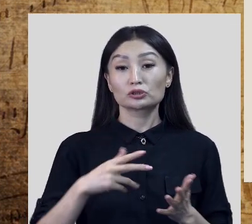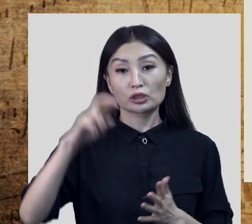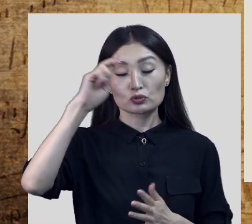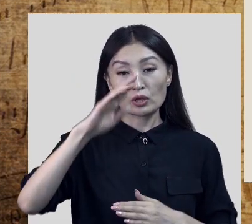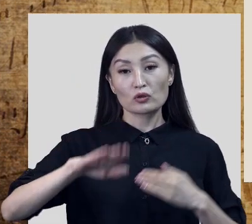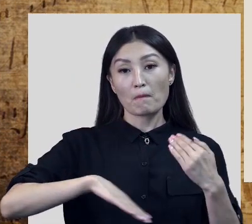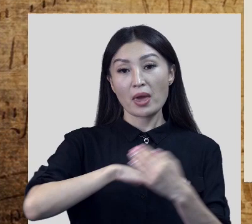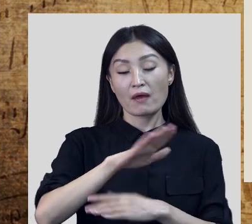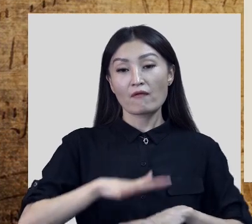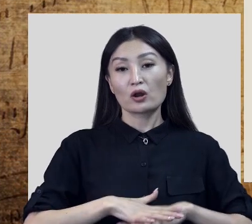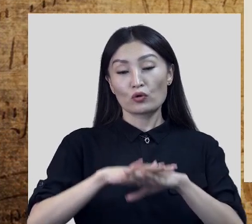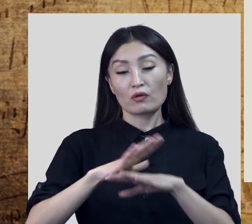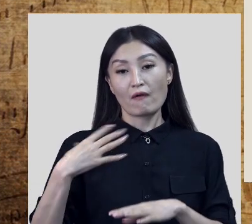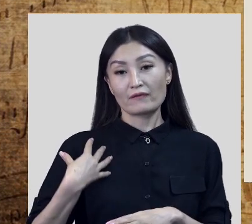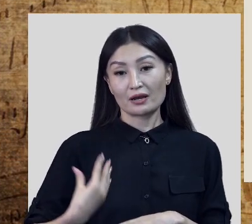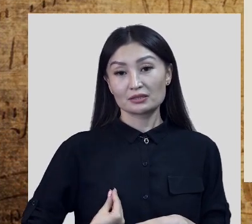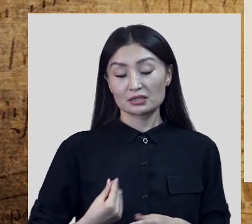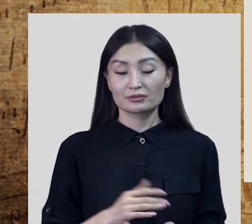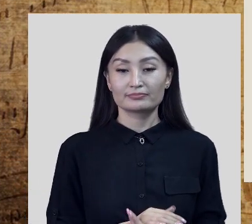переворот во франции